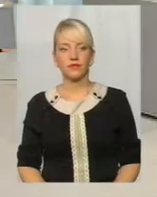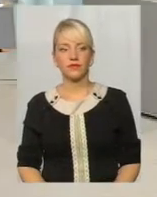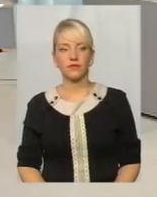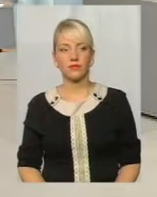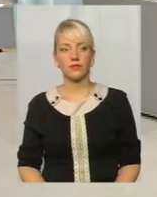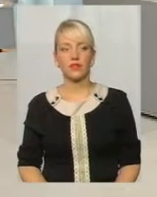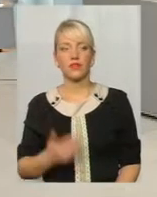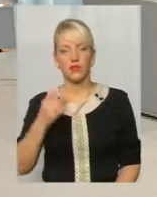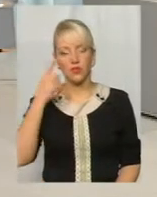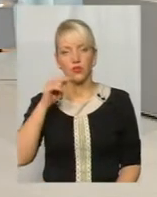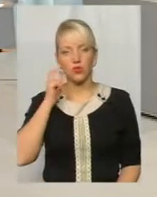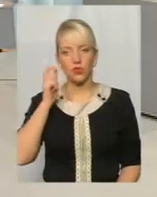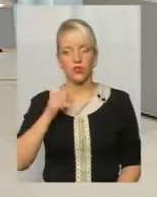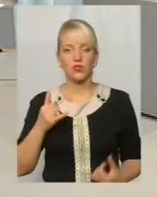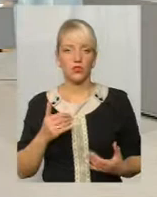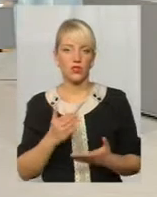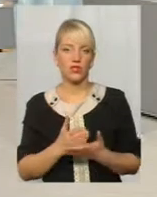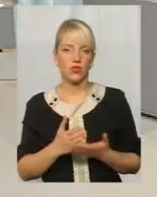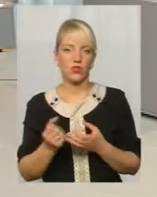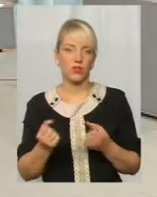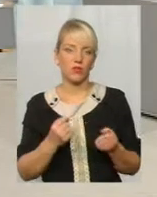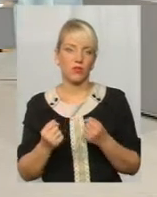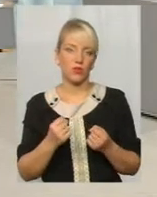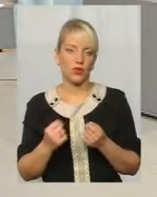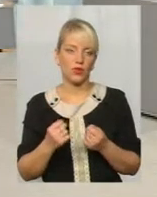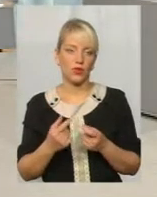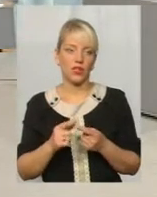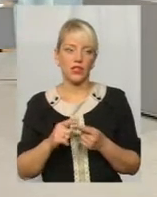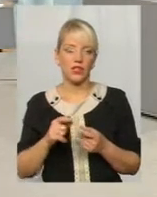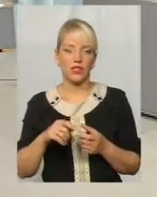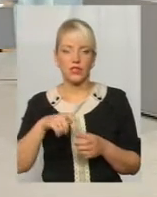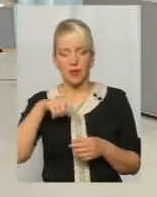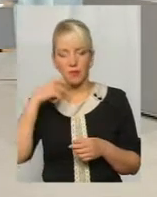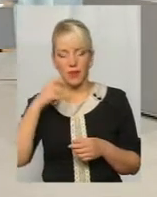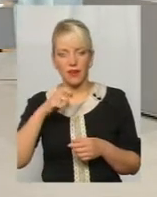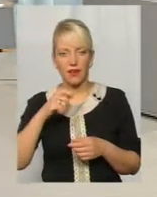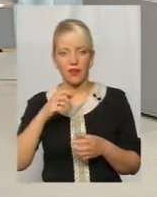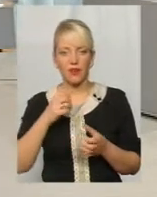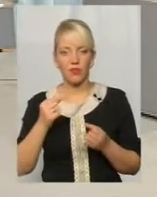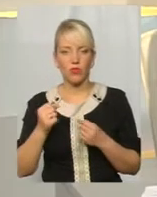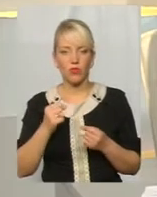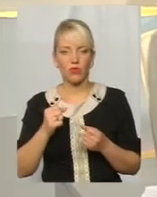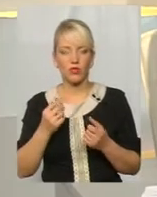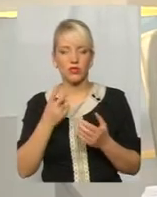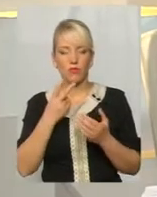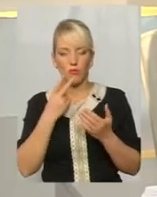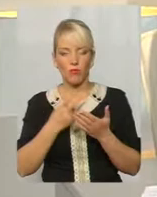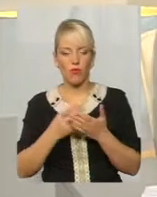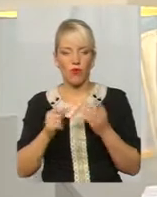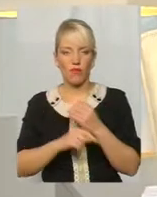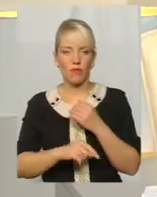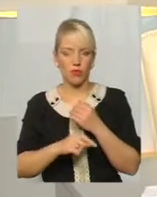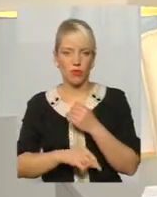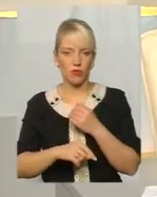ви знаєте, сьогодні Україна знаходиться в боротьбі, причому в запеклій боротьбі з проявами корупції. От,